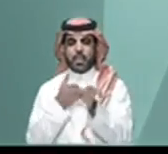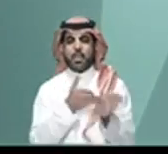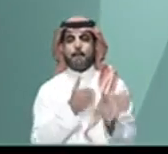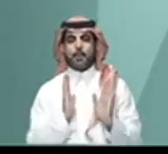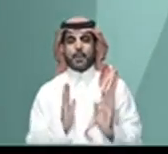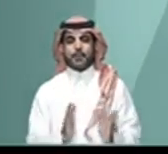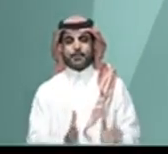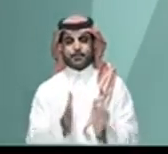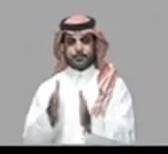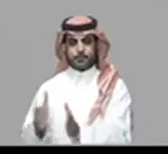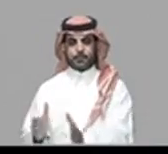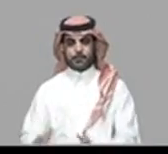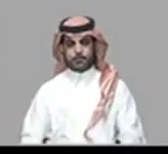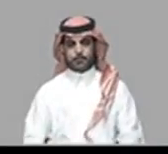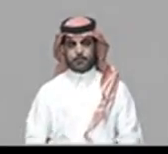العربيه